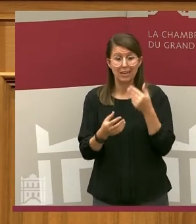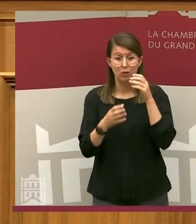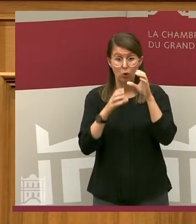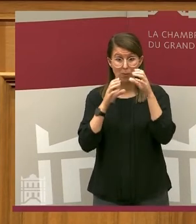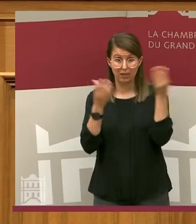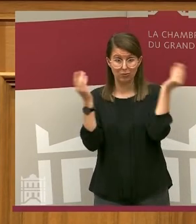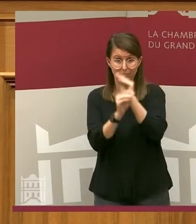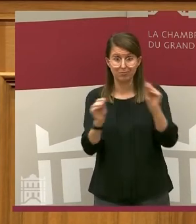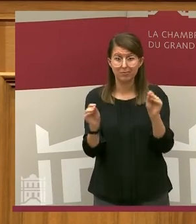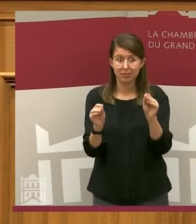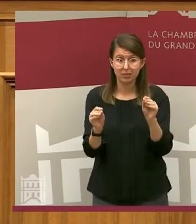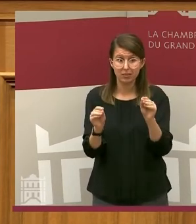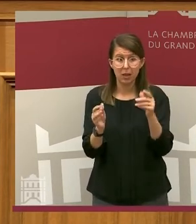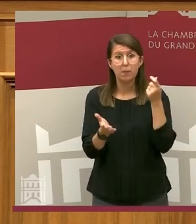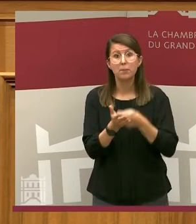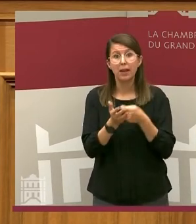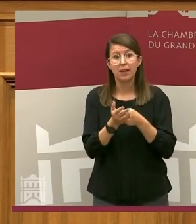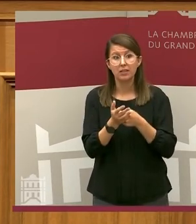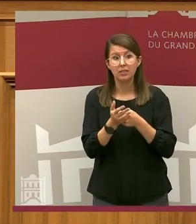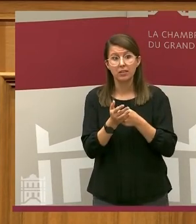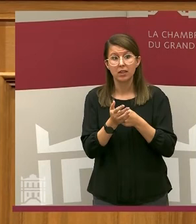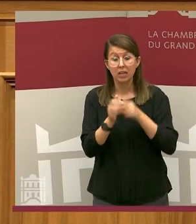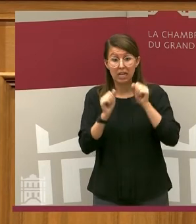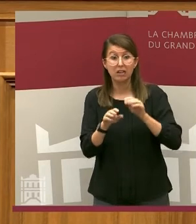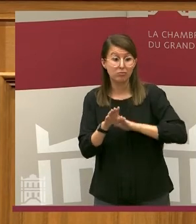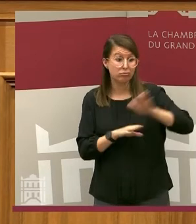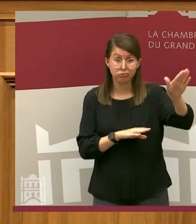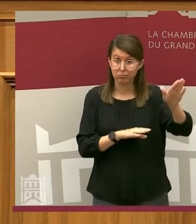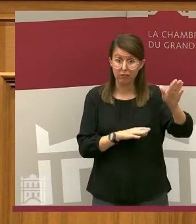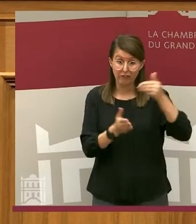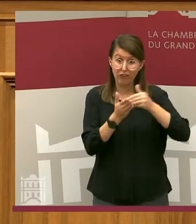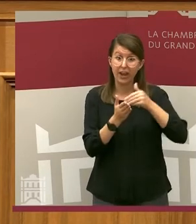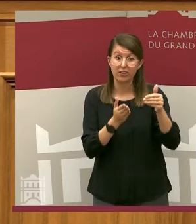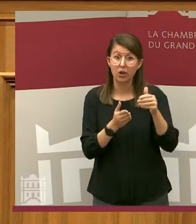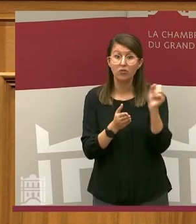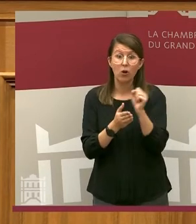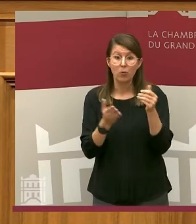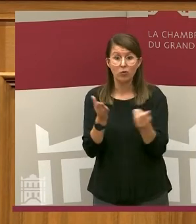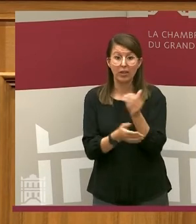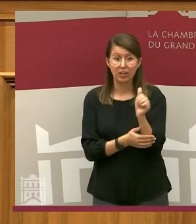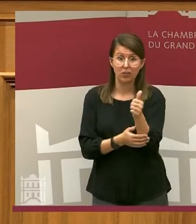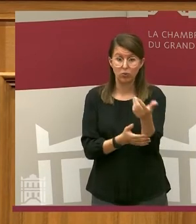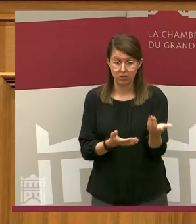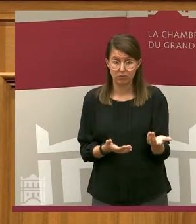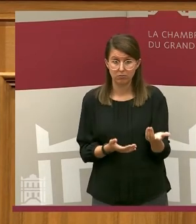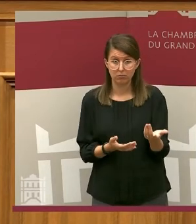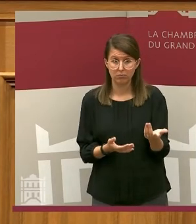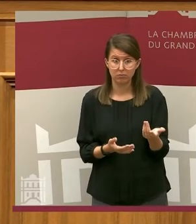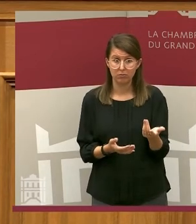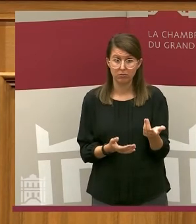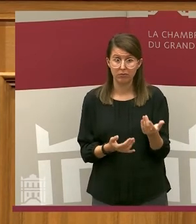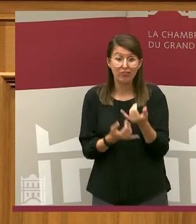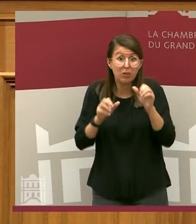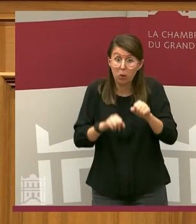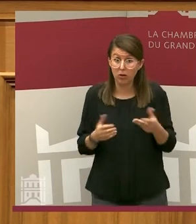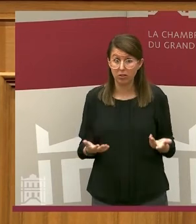Die sieht, dass Preise sogar noch weiter klammern können, durch das Prinzip von der Re-Evaluation von Kapitalinvestie.